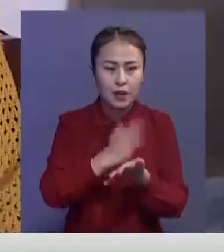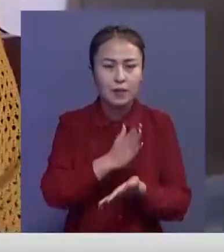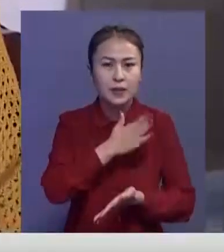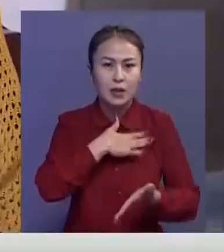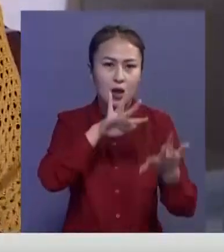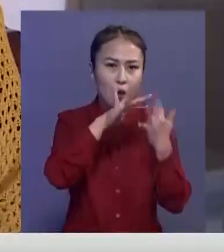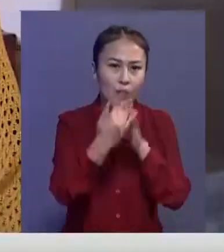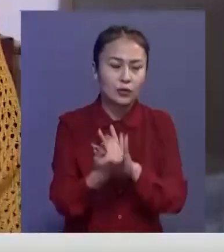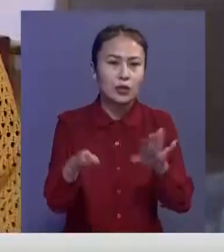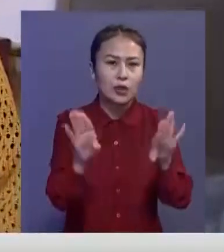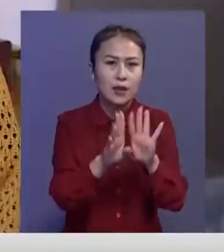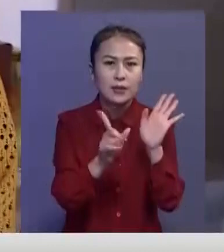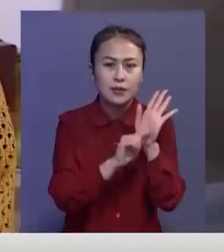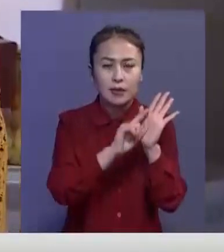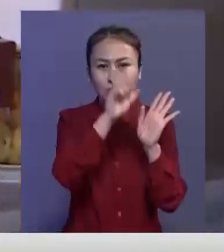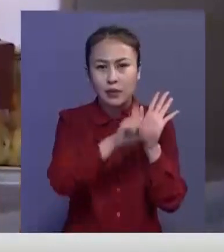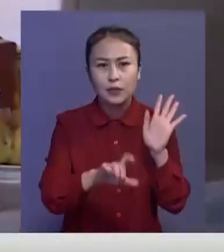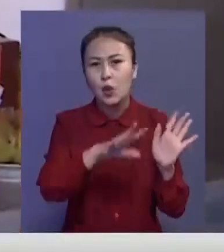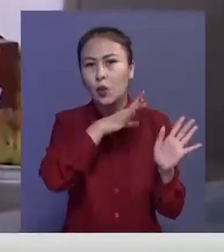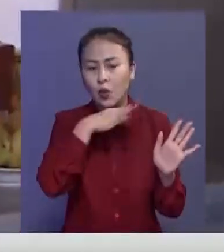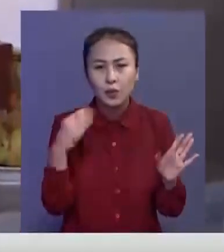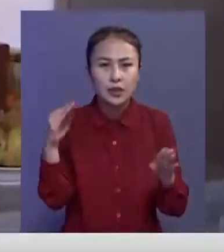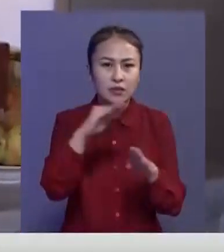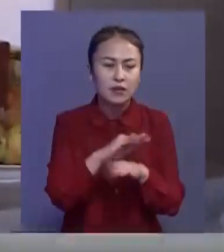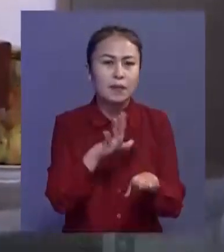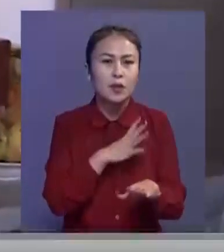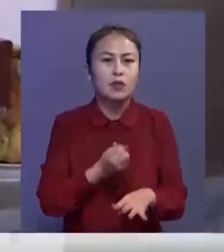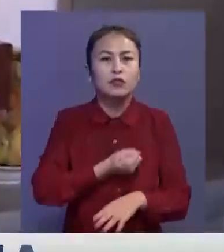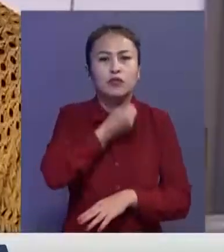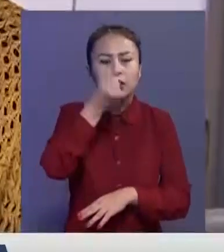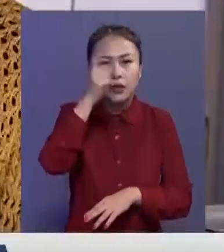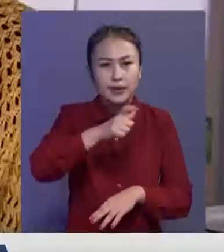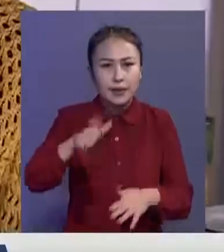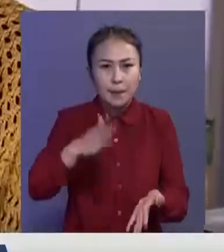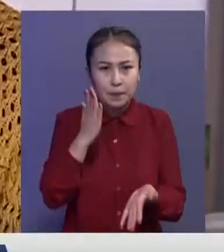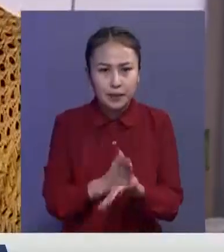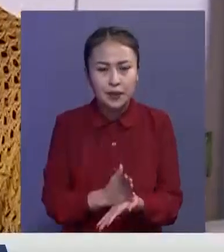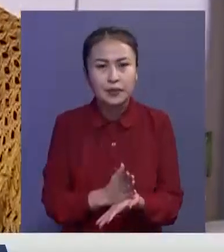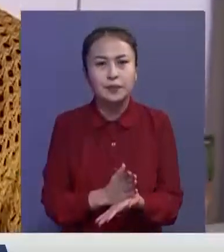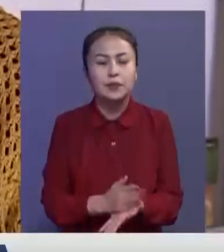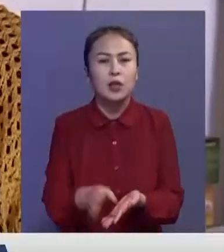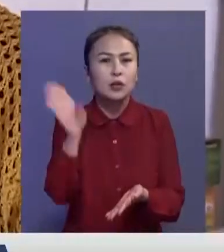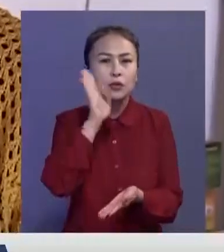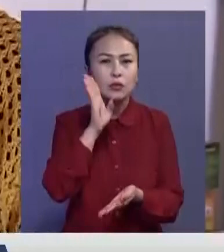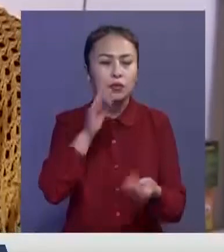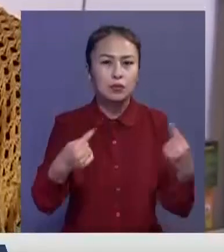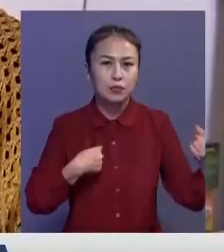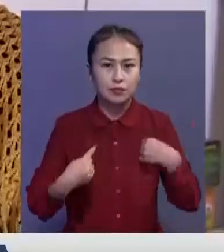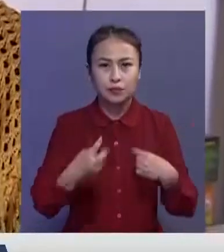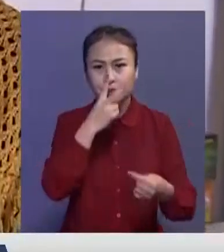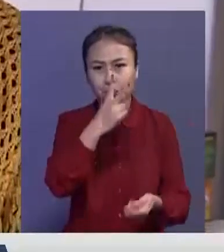ауылда зейнеткер адамдар көп, бізден де менен де үлкен қартаң кісілер бар. Осындай судың азабын көріп